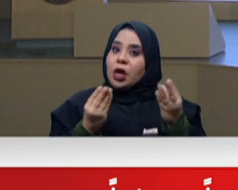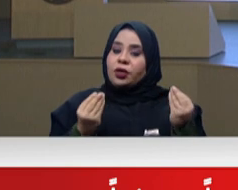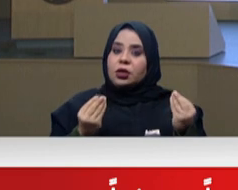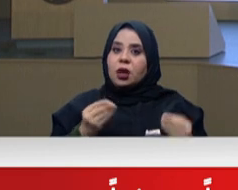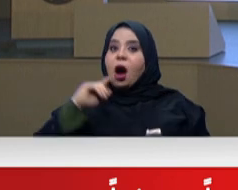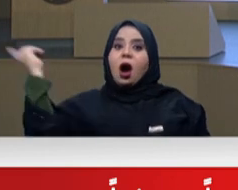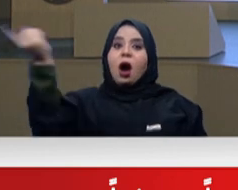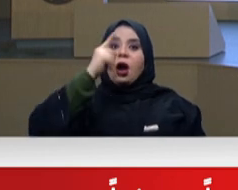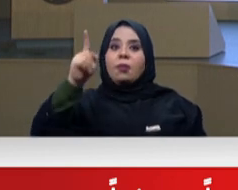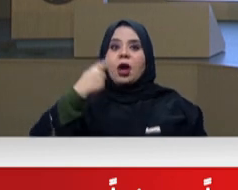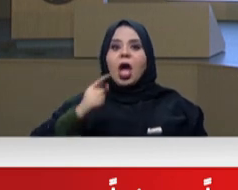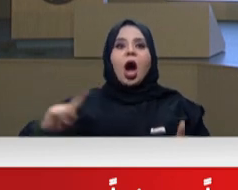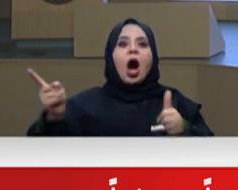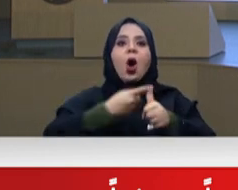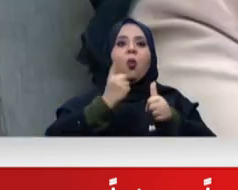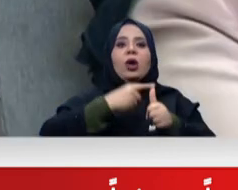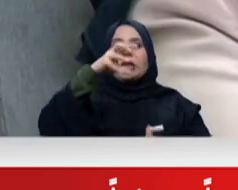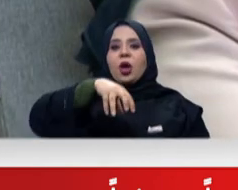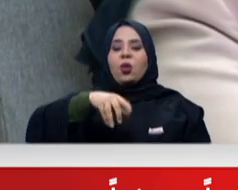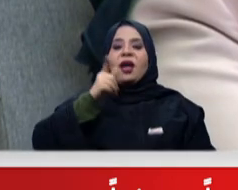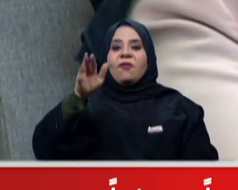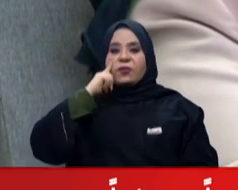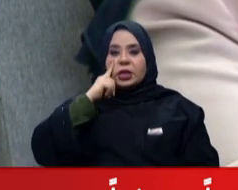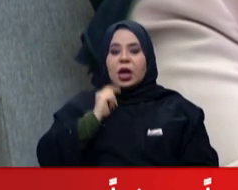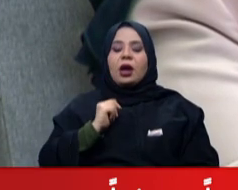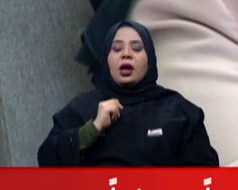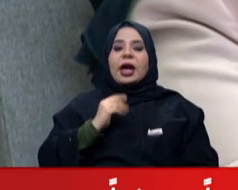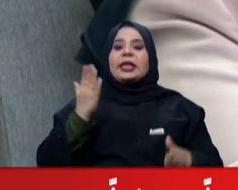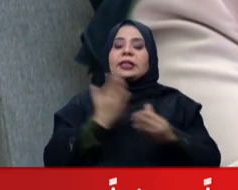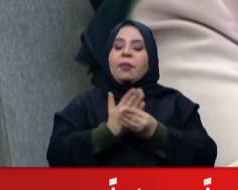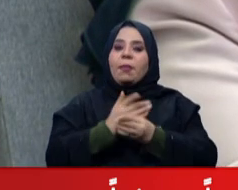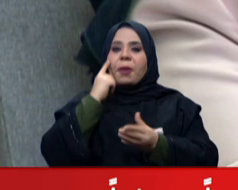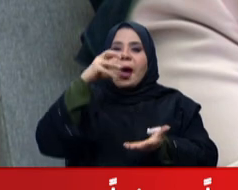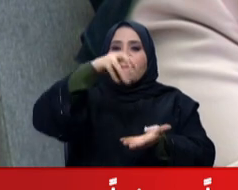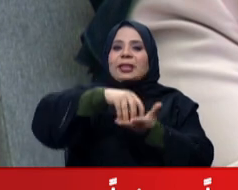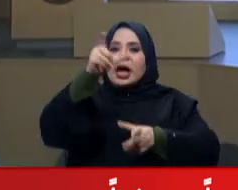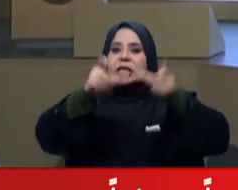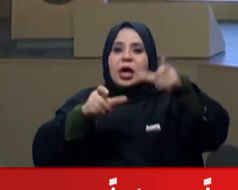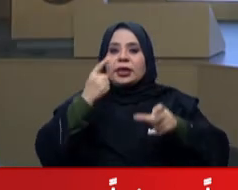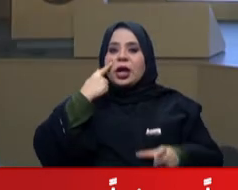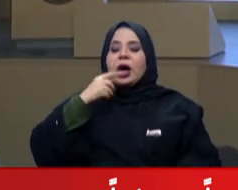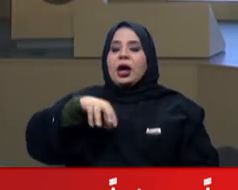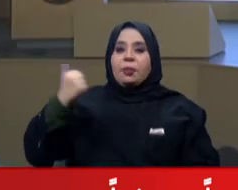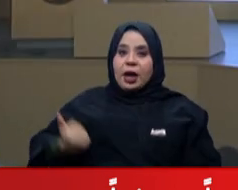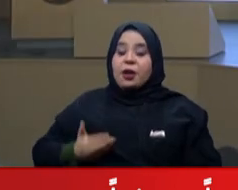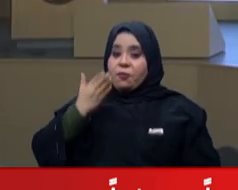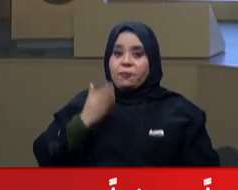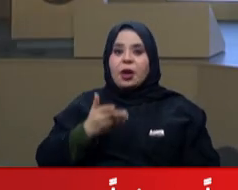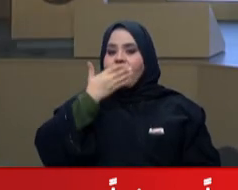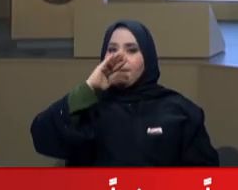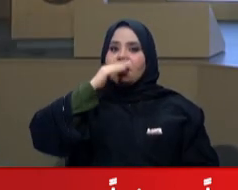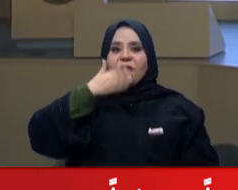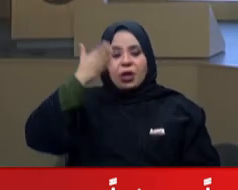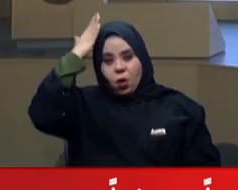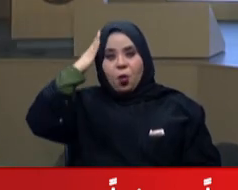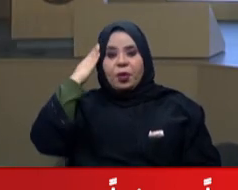مستوى العالم احنا نكون اول دولة قمنا بهذه الفحوصات على حسب حجم البحرين، معناته عندنا قدرة وطنية